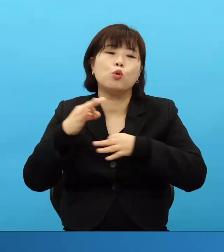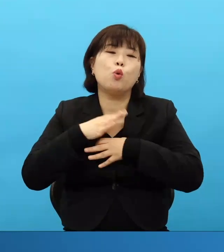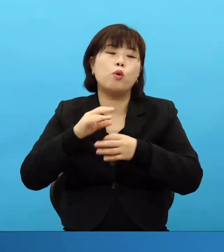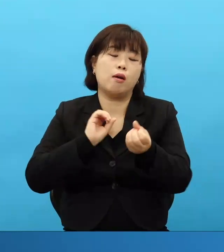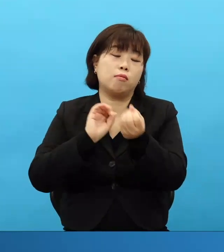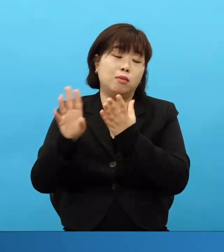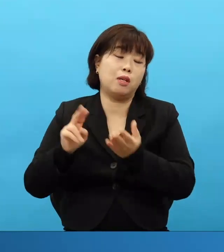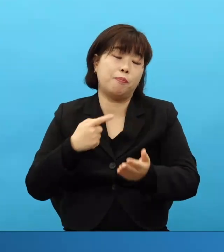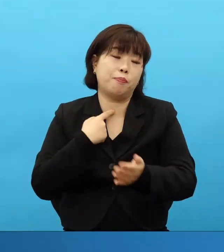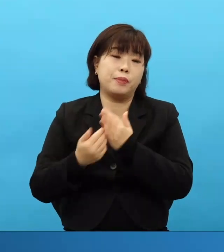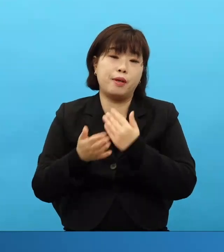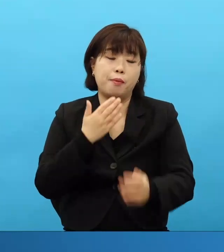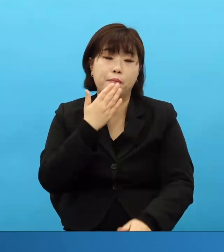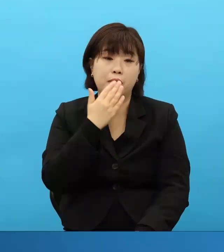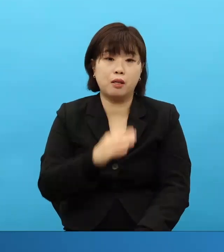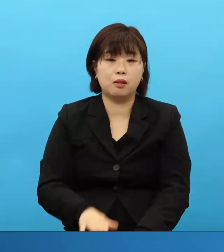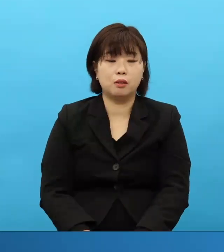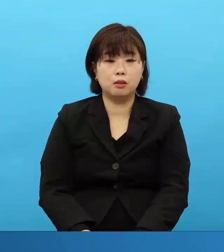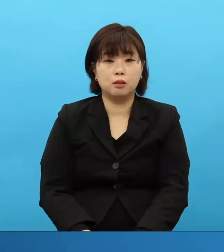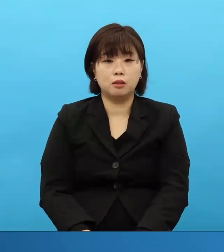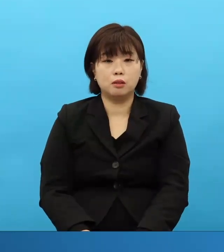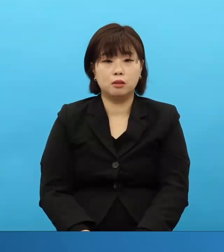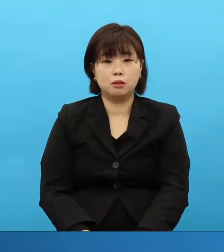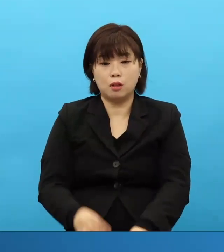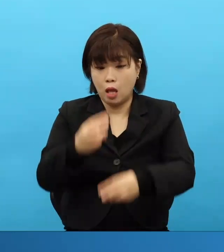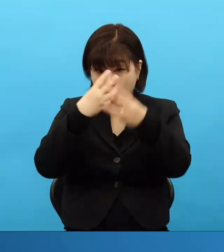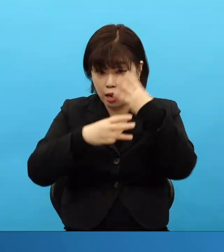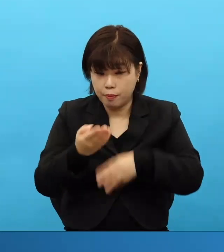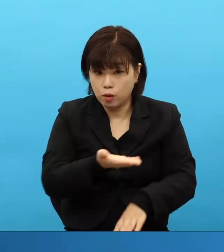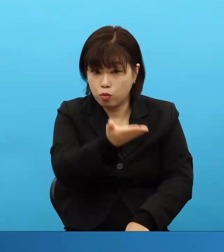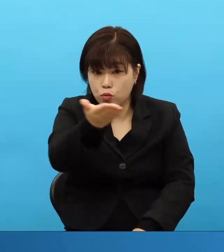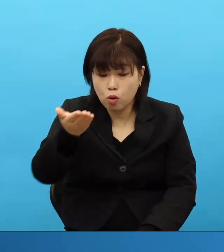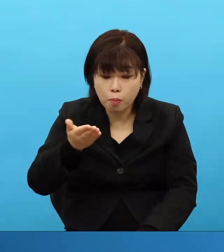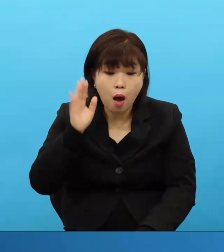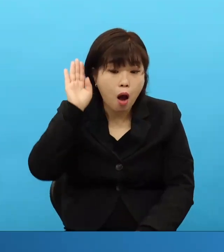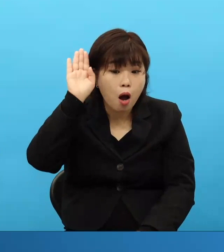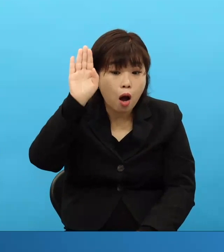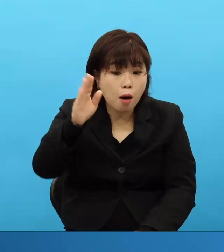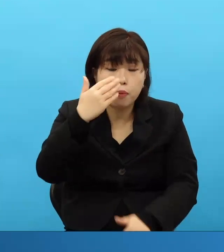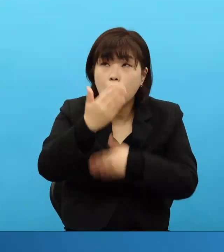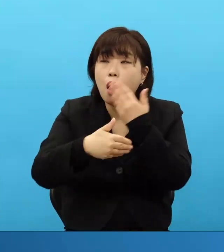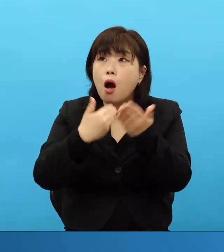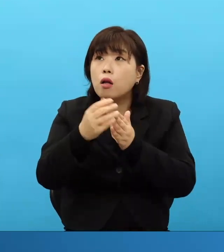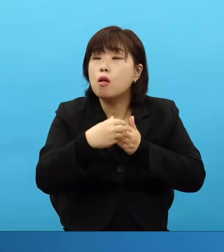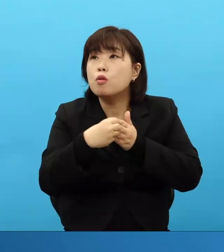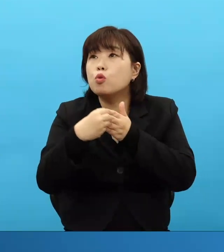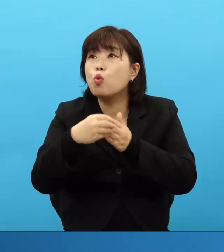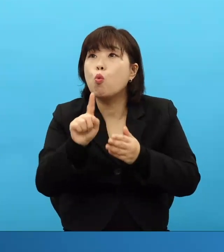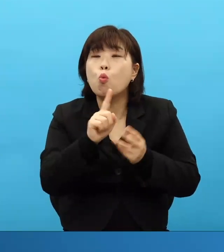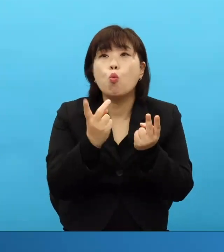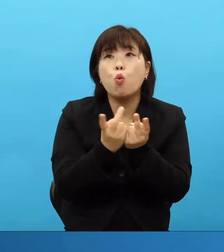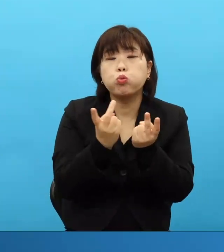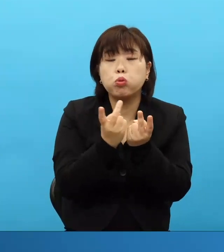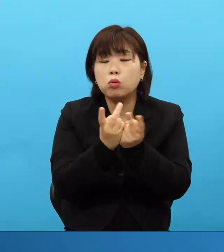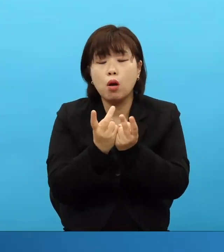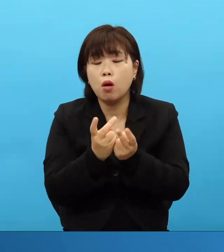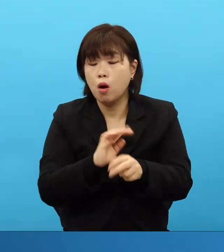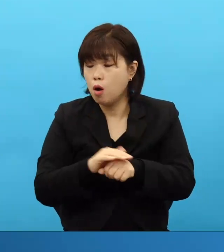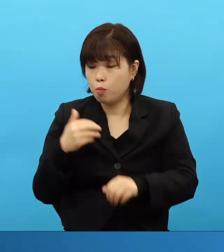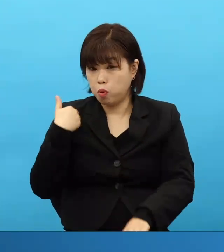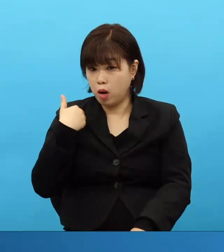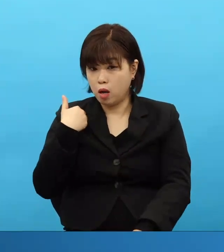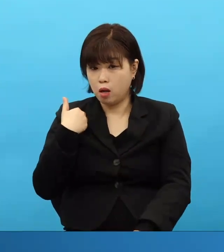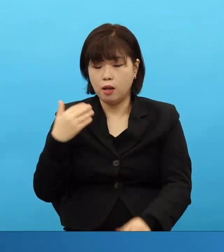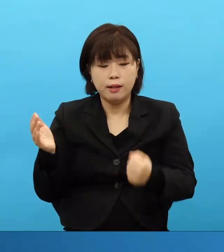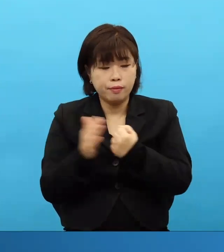Because you are 하나님이 people of 나를 God. 어떻게 인도하실지 아무도 몰라. Because no one knows how God will lead 좀 you. 나하고 안 맞는 사람을 쉽게 판단하면 안 돼. And don't pass rash judgment